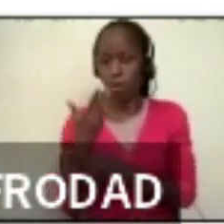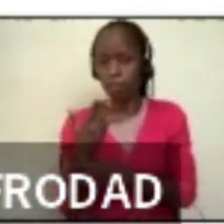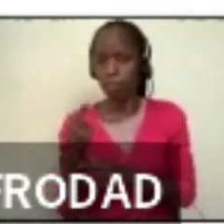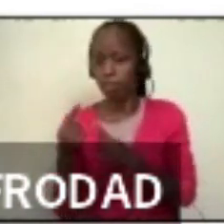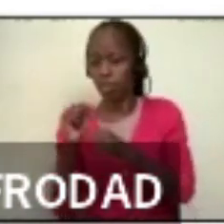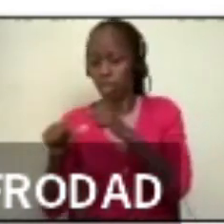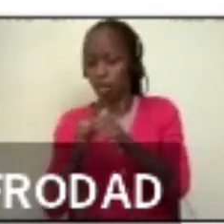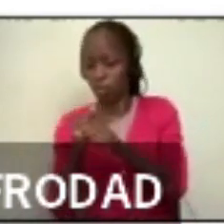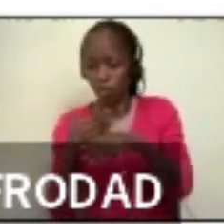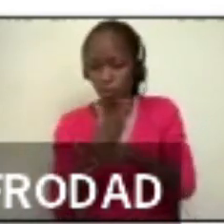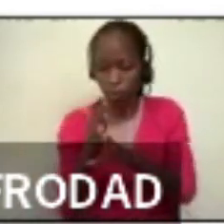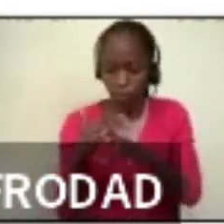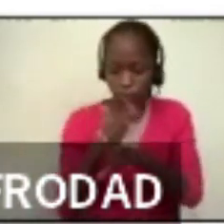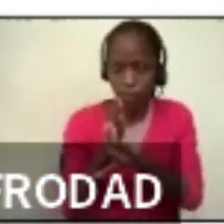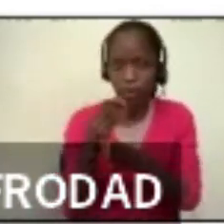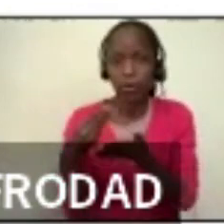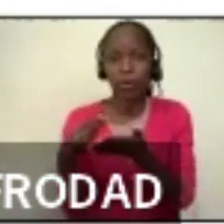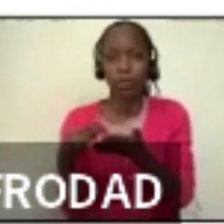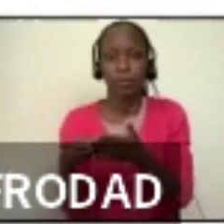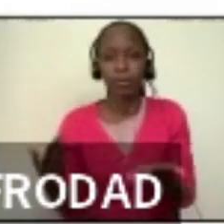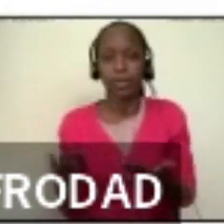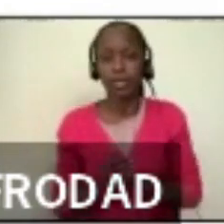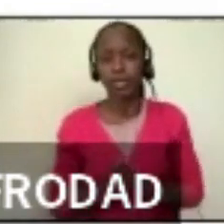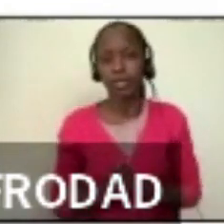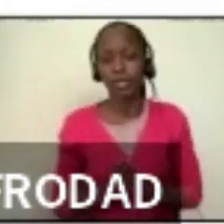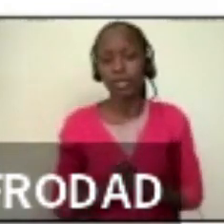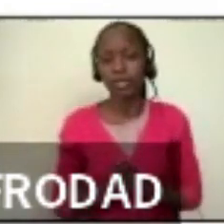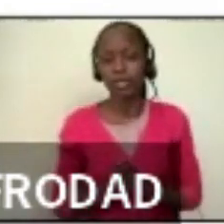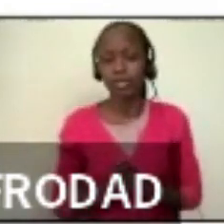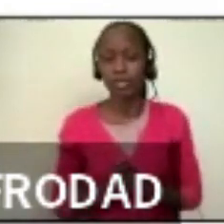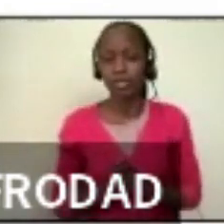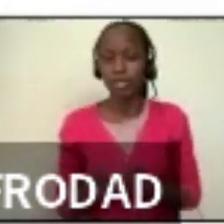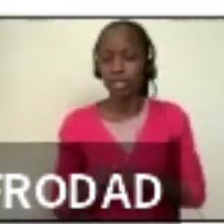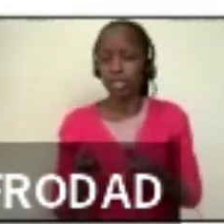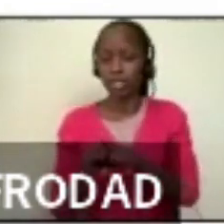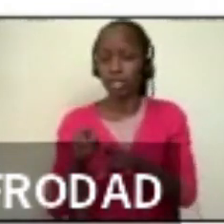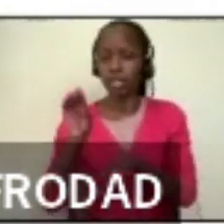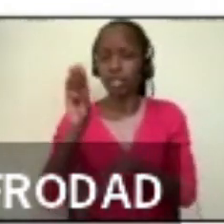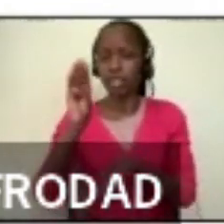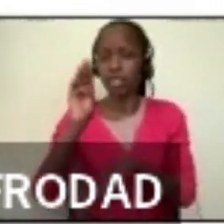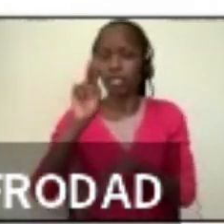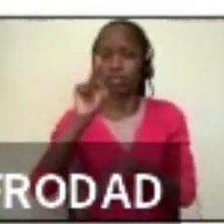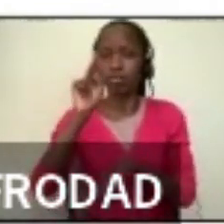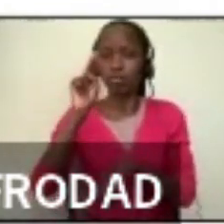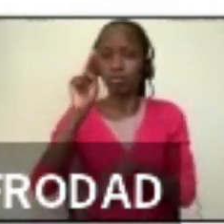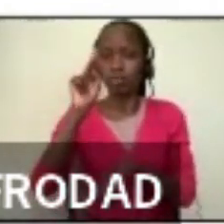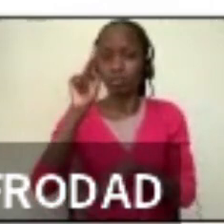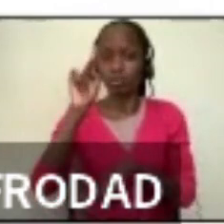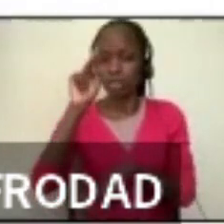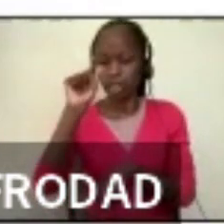petit pays avec un peu d'argent. Mais quand on s'imagine que dans ce